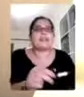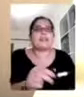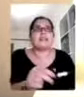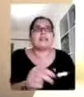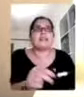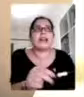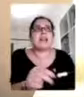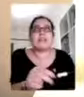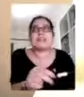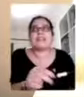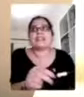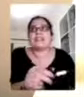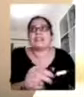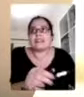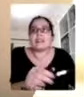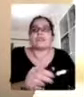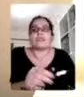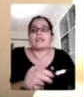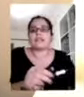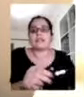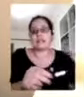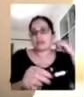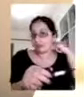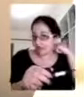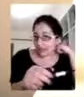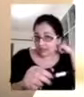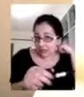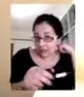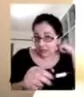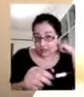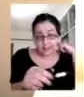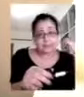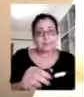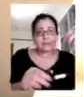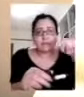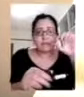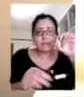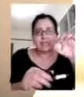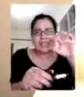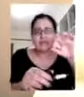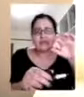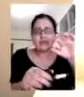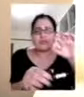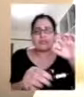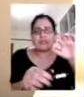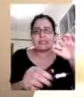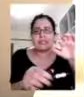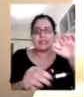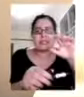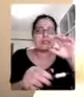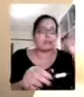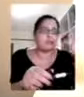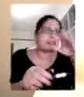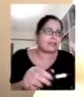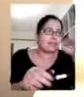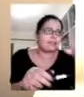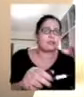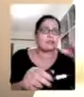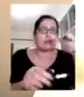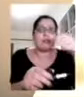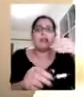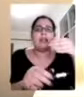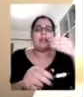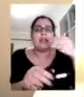bir yana Almanya'dan kesinlikle tütün tavsiye ederim. Çünkü şu anda Avrupa'da en ucuz bulabileceğiniz, bunu